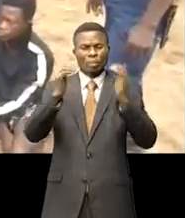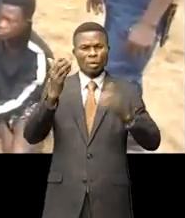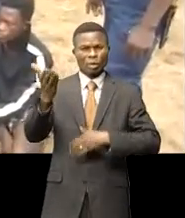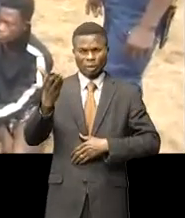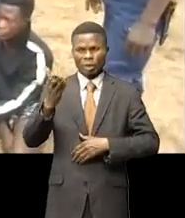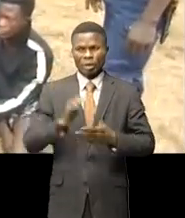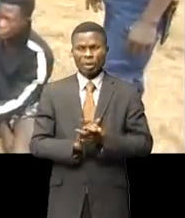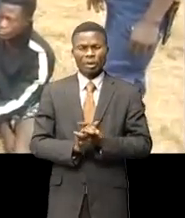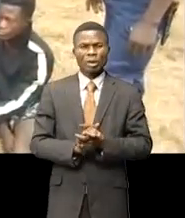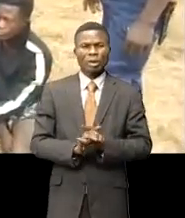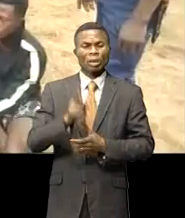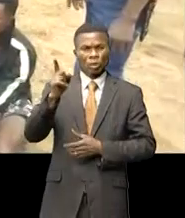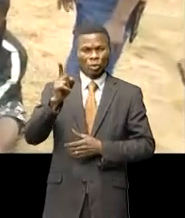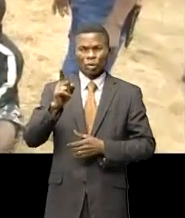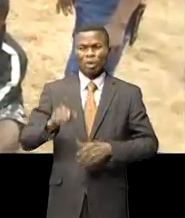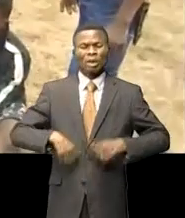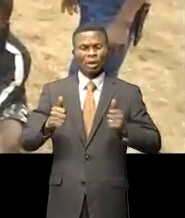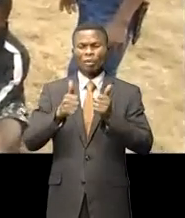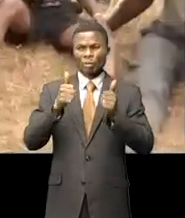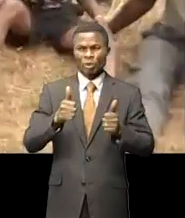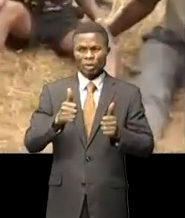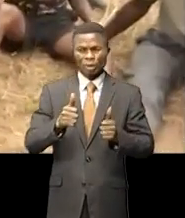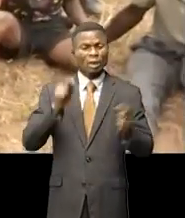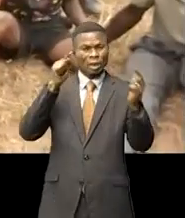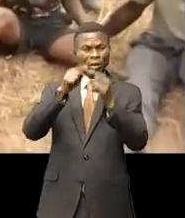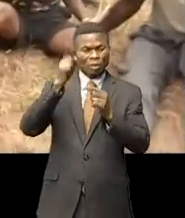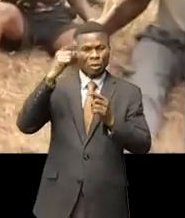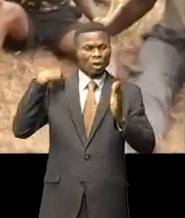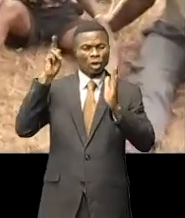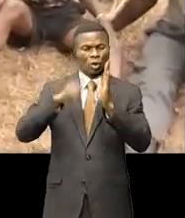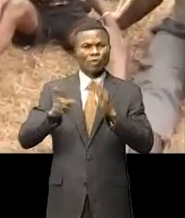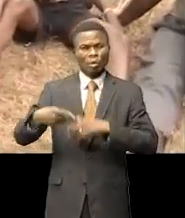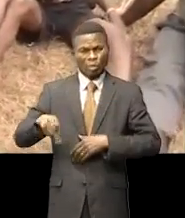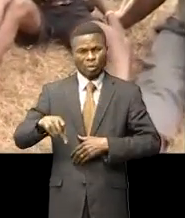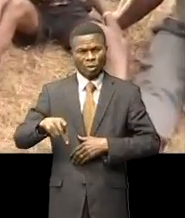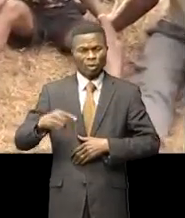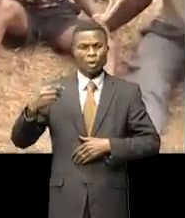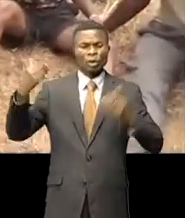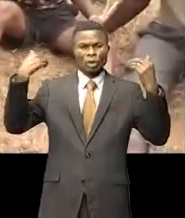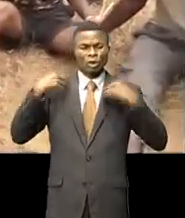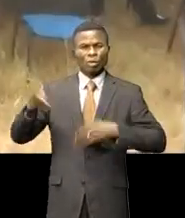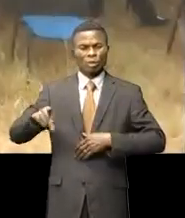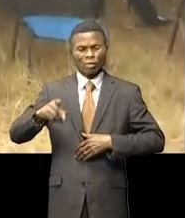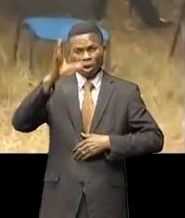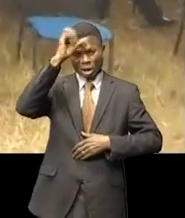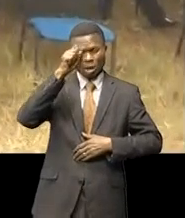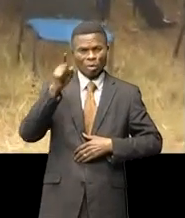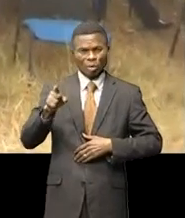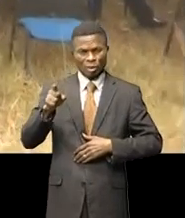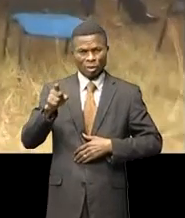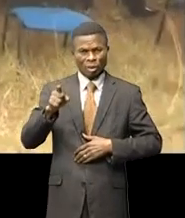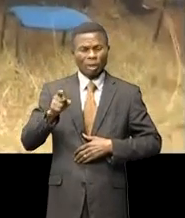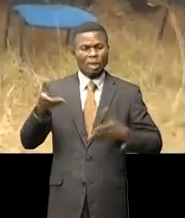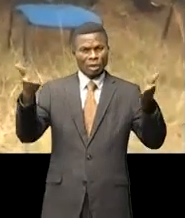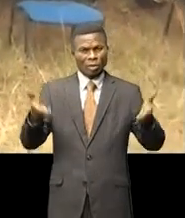oasis de paix, où il fait beau vivre, l'un des objectifs du gouvernement provincial, le gouverneur du Kwilu, Willy Etchundala Hassan, a